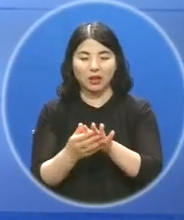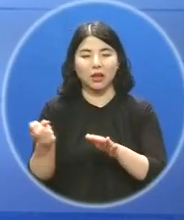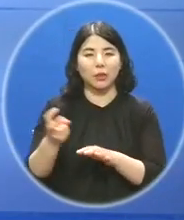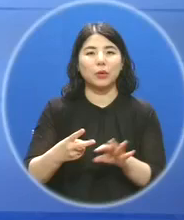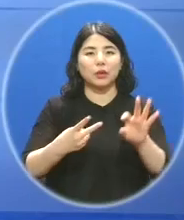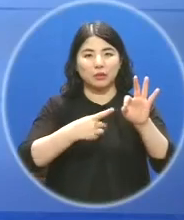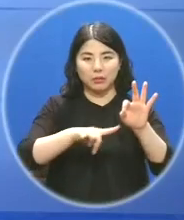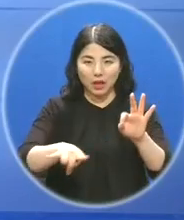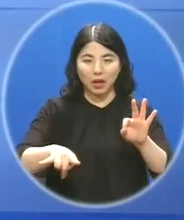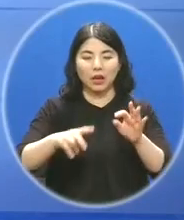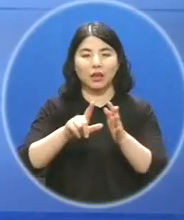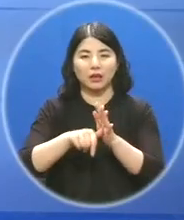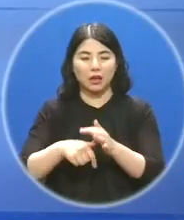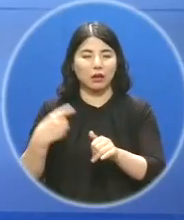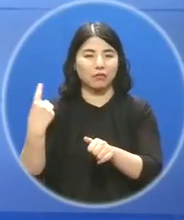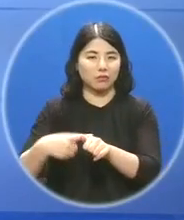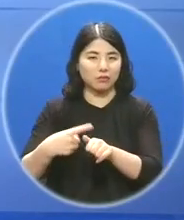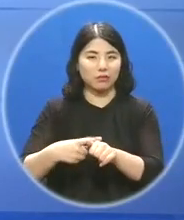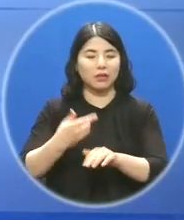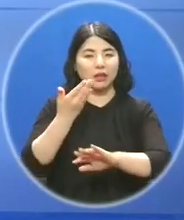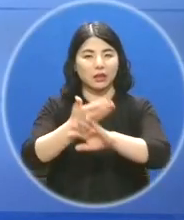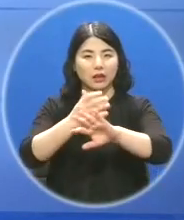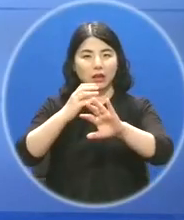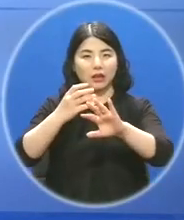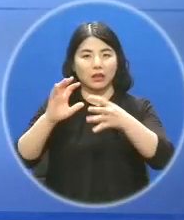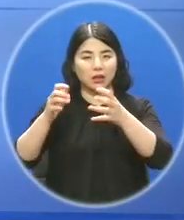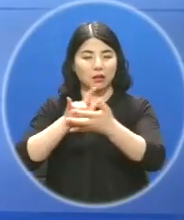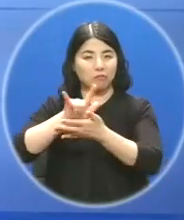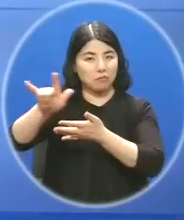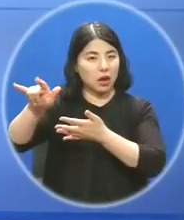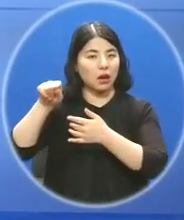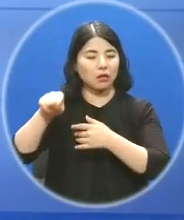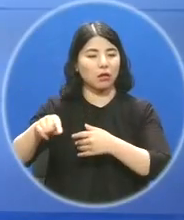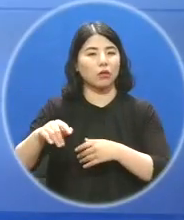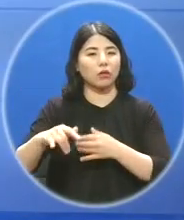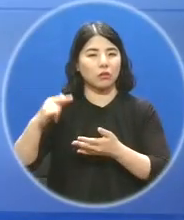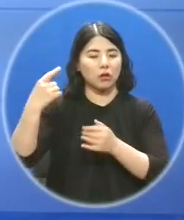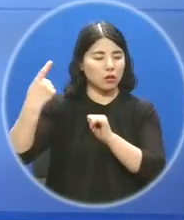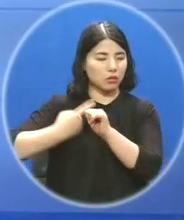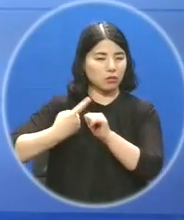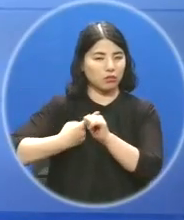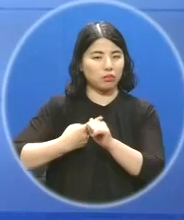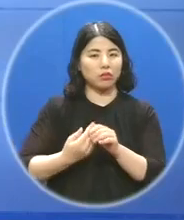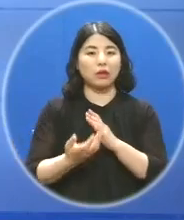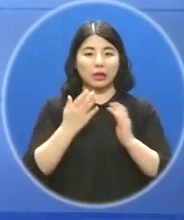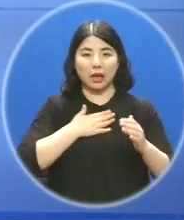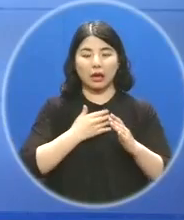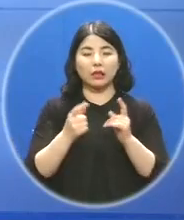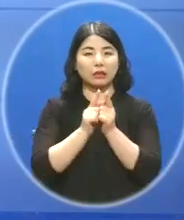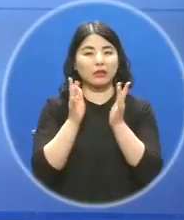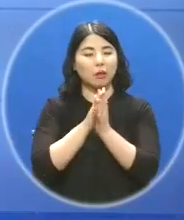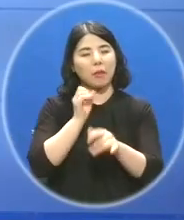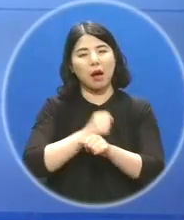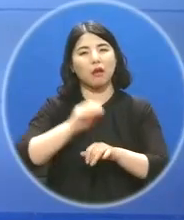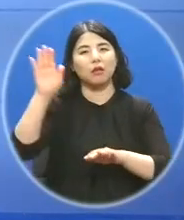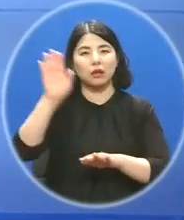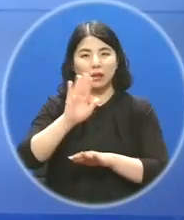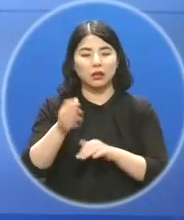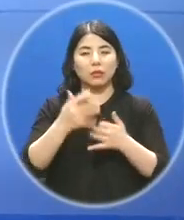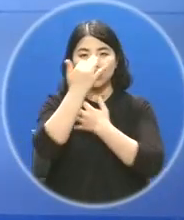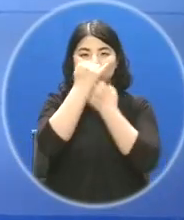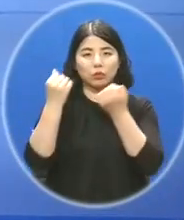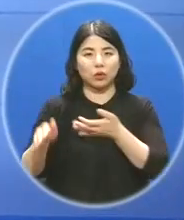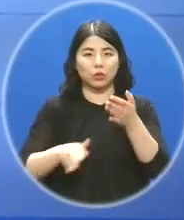10대 때 가장 비판받던 해외 연수의 부분도 저희가 비판받았던 전때, 뭐 저희가 직접 한 건 아니지만 전때